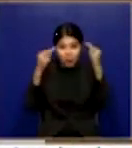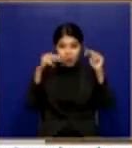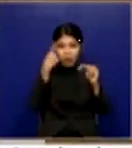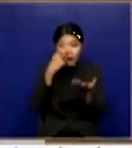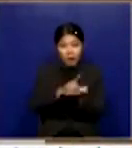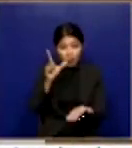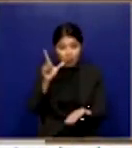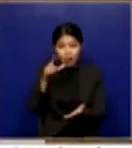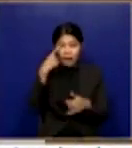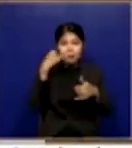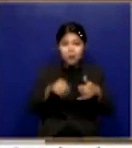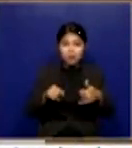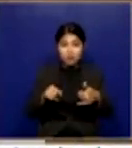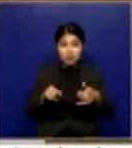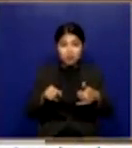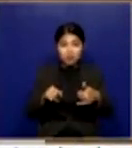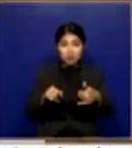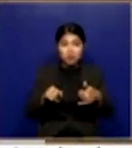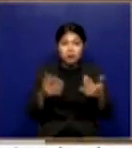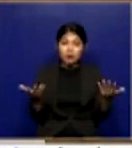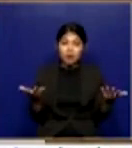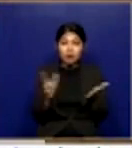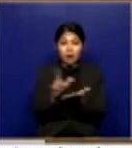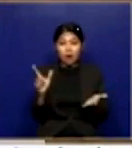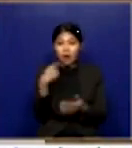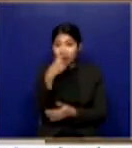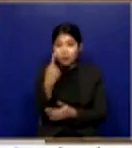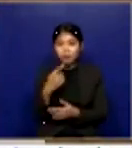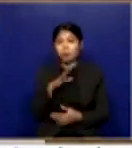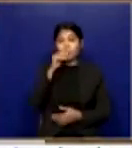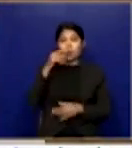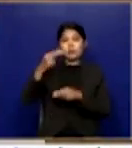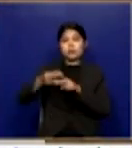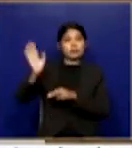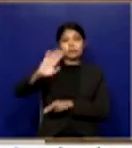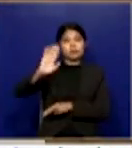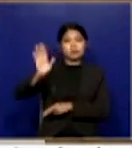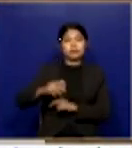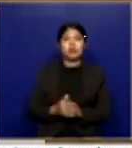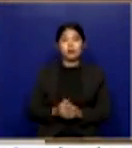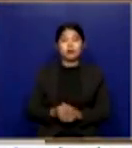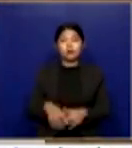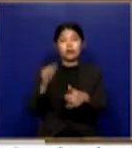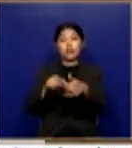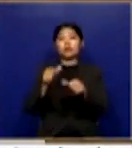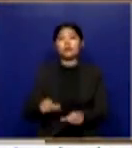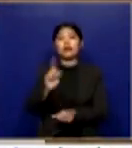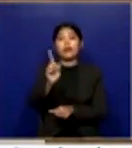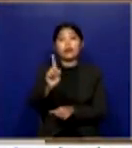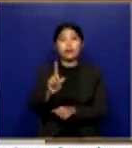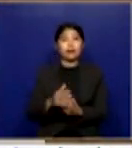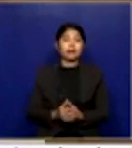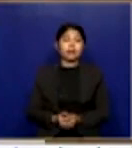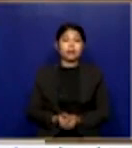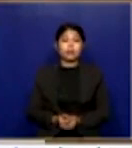มีเอามาผิดหรือเปล่าครับมีแต่เชื่อลืมนะผมไม่กล่าวอ้างถึงใครทั้งสิ้นแต่ตอนนี้คนเราอยู่ที่ไหนครับ